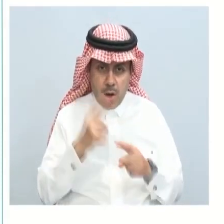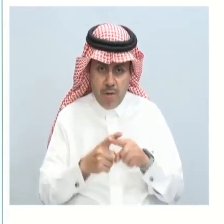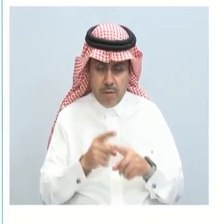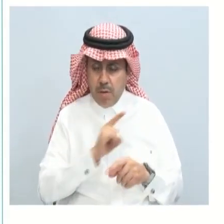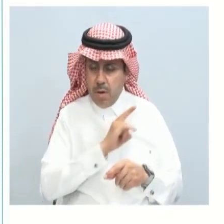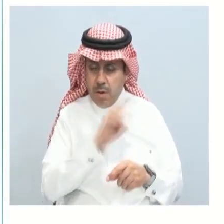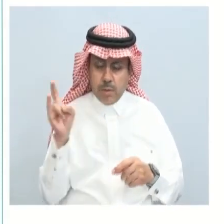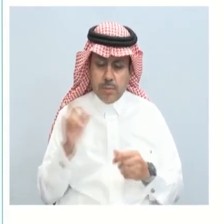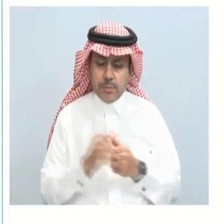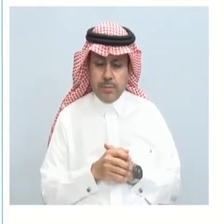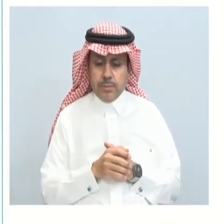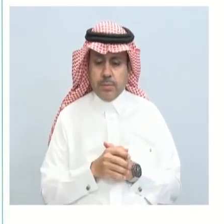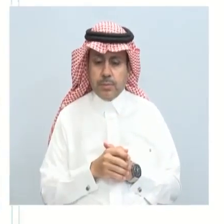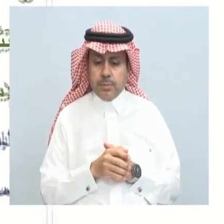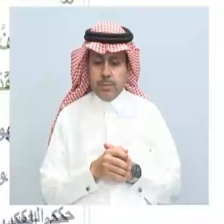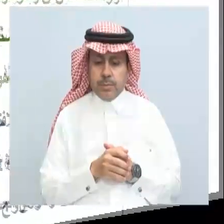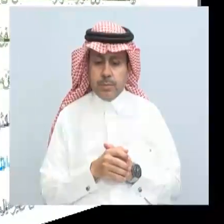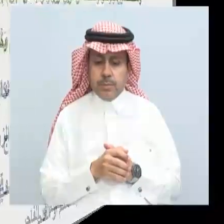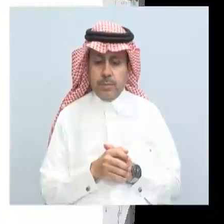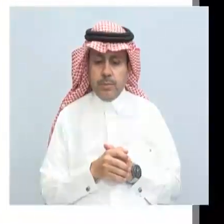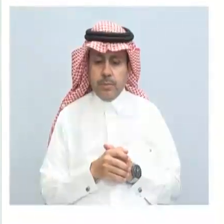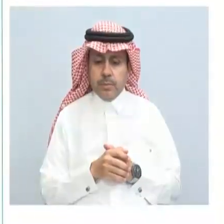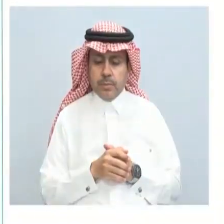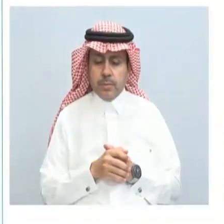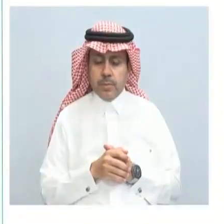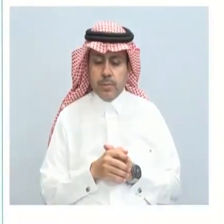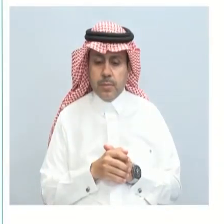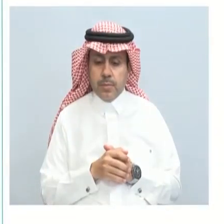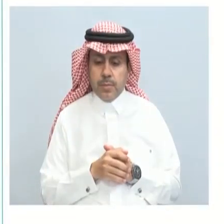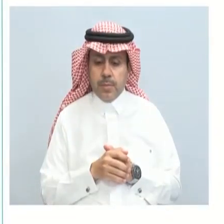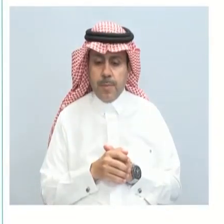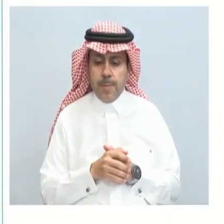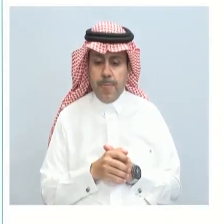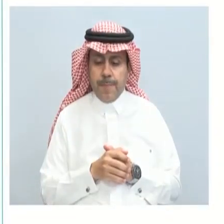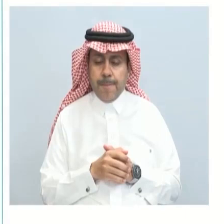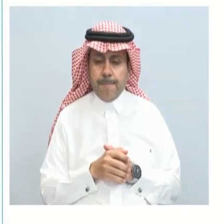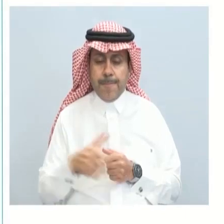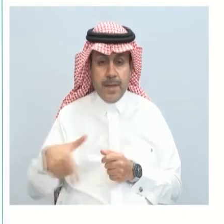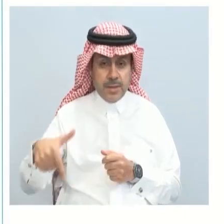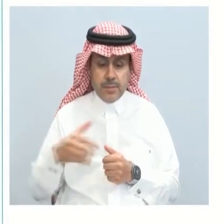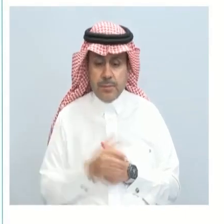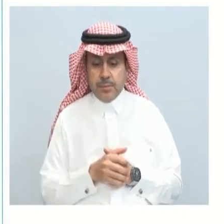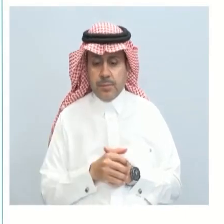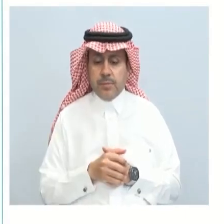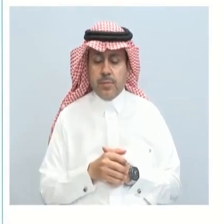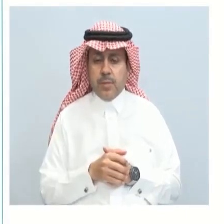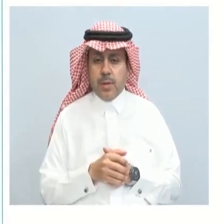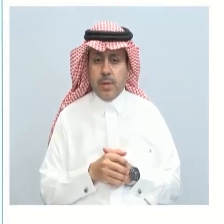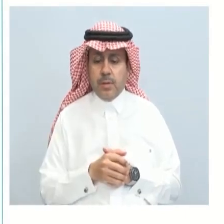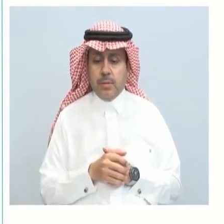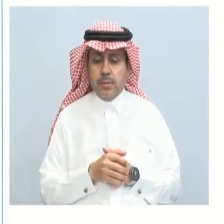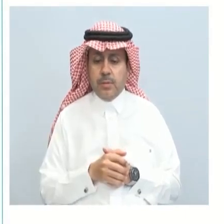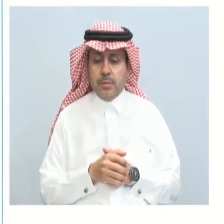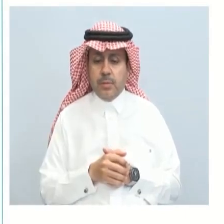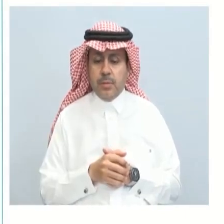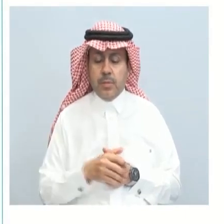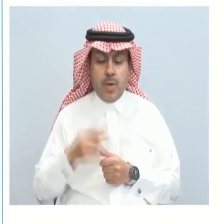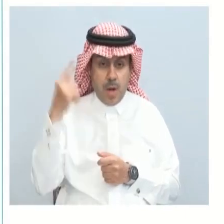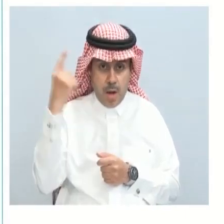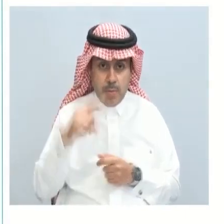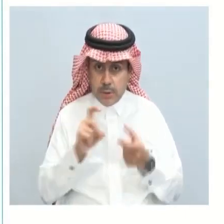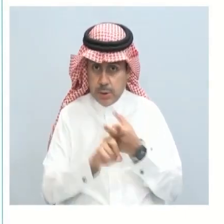درستم بحمد الله تعالى ايضا ايها الطلاب والطالبات السادس من هذا النوع